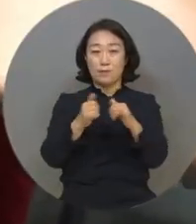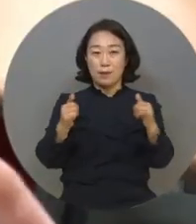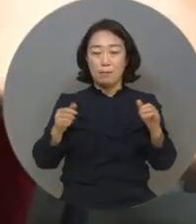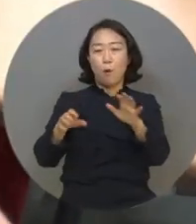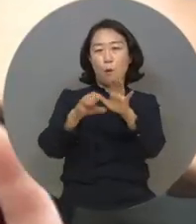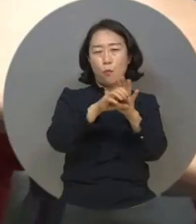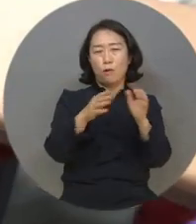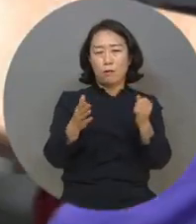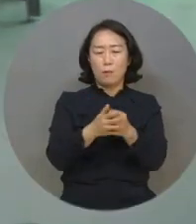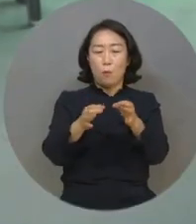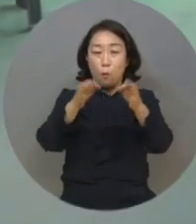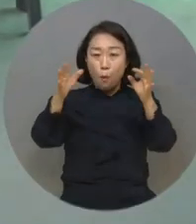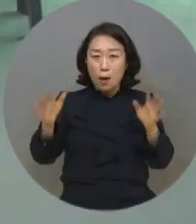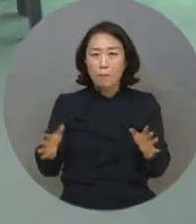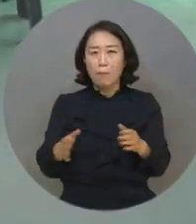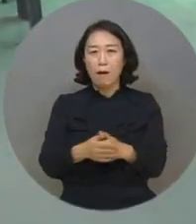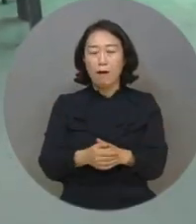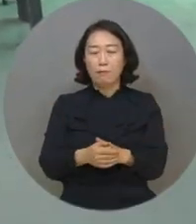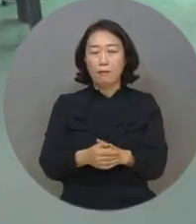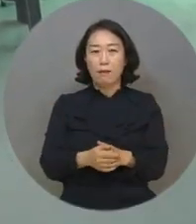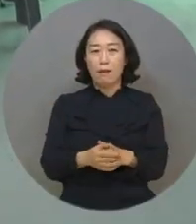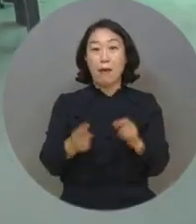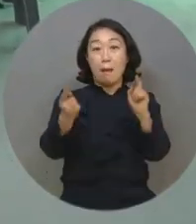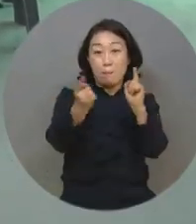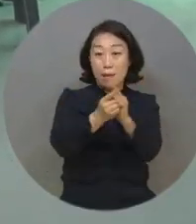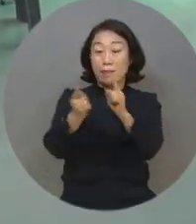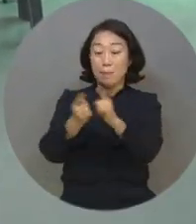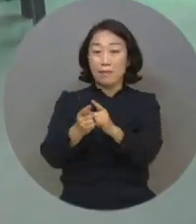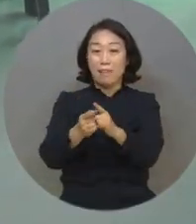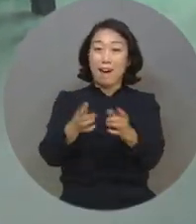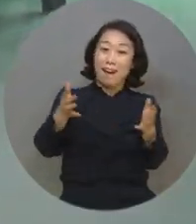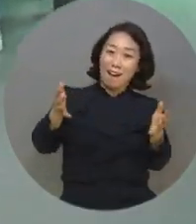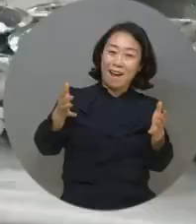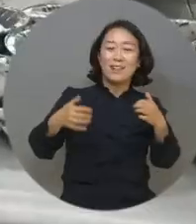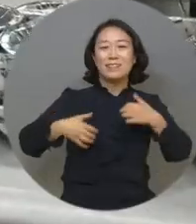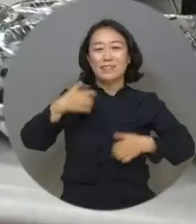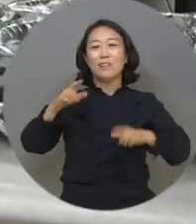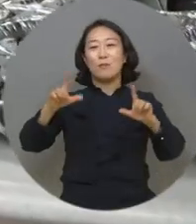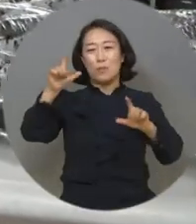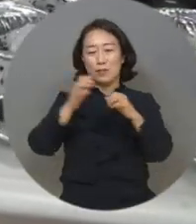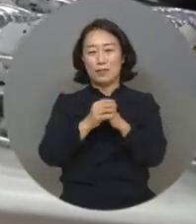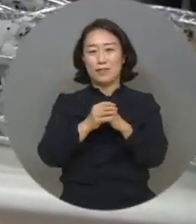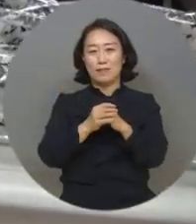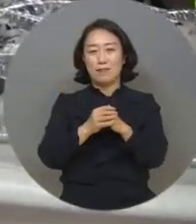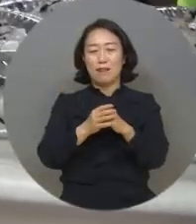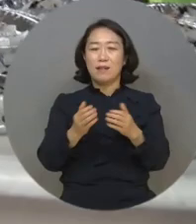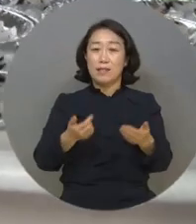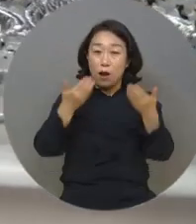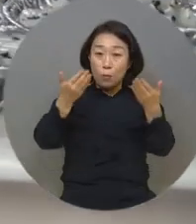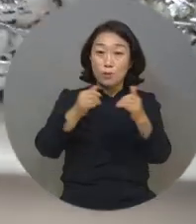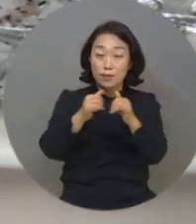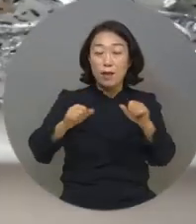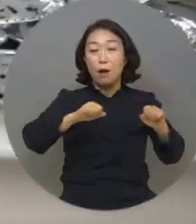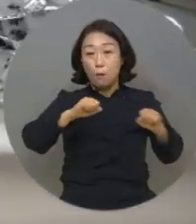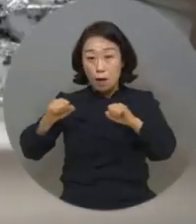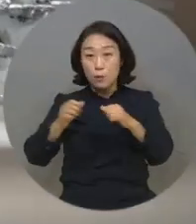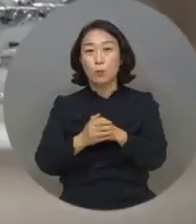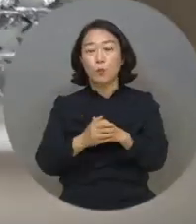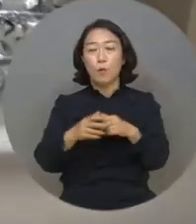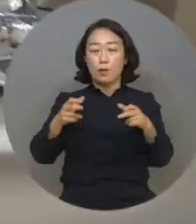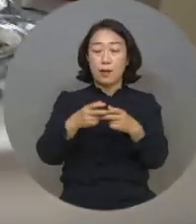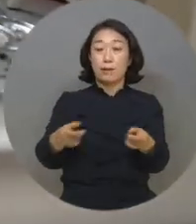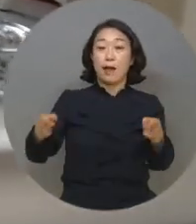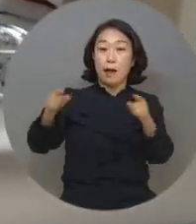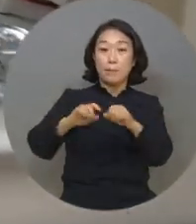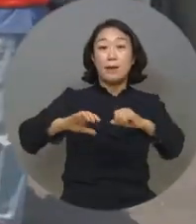코로나로 만나지 못했던 답답함을 털고 나온 듯 즐거워 보입니다. 이웃을 위한 봉사자들의 활동, 장애인과